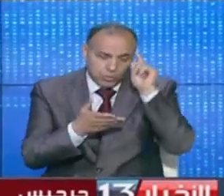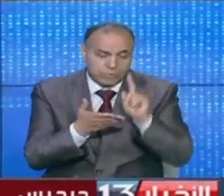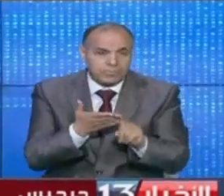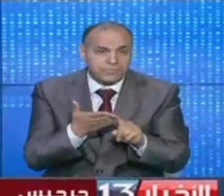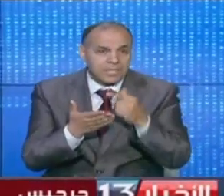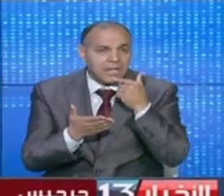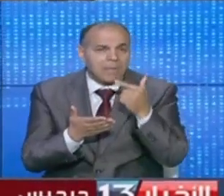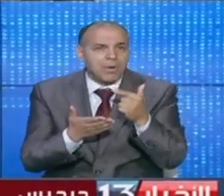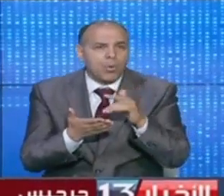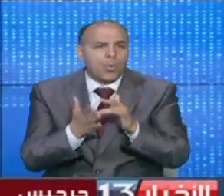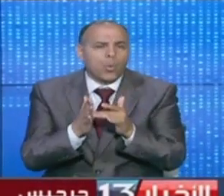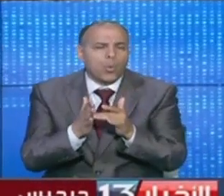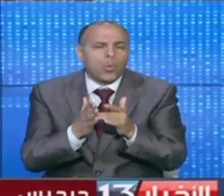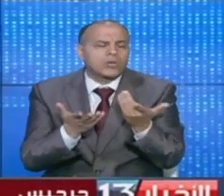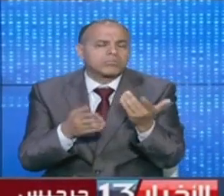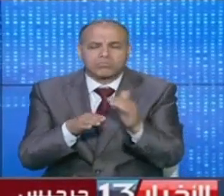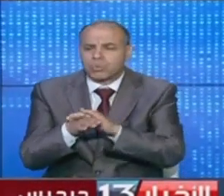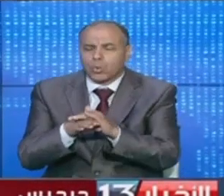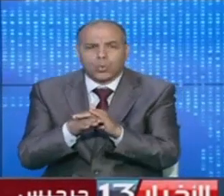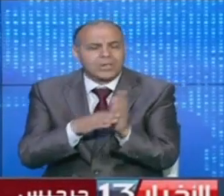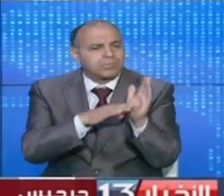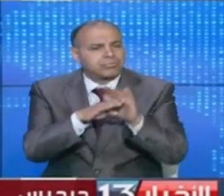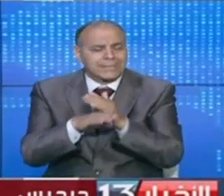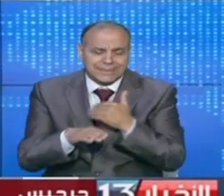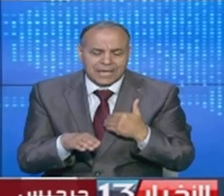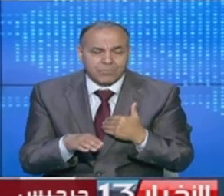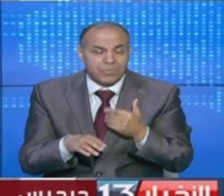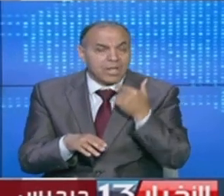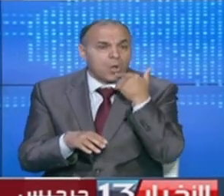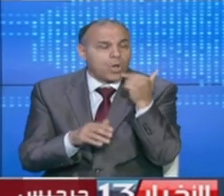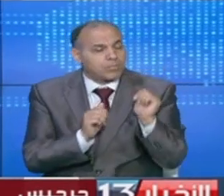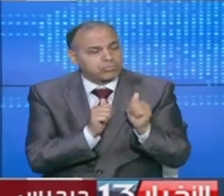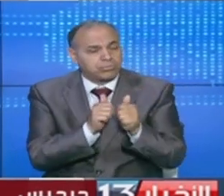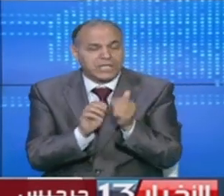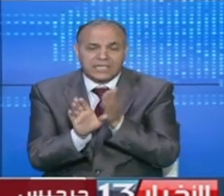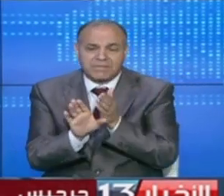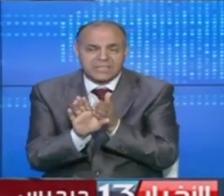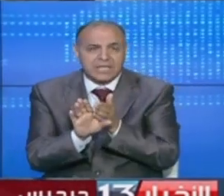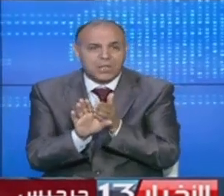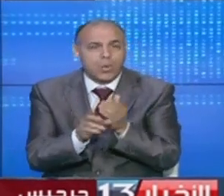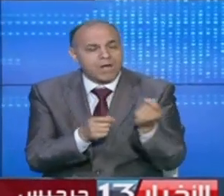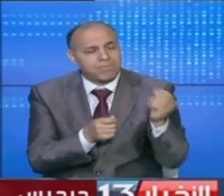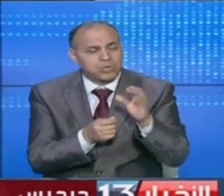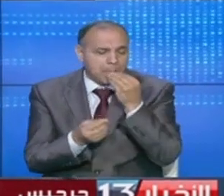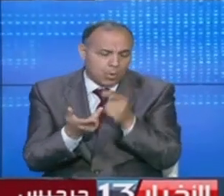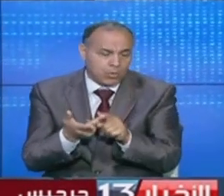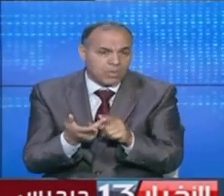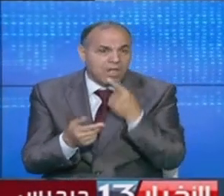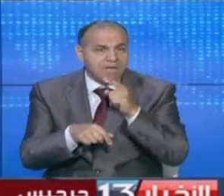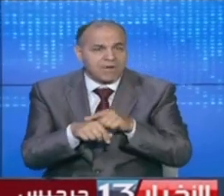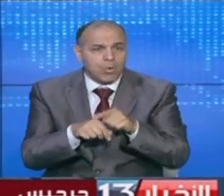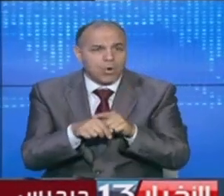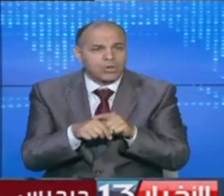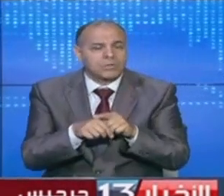بمختلف الجوانب المتعلقه بالرعايه الصحيه والاحاطه النفسيه والتموينيه في فتره